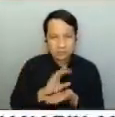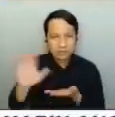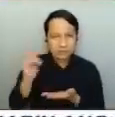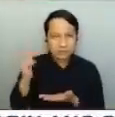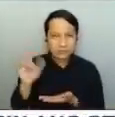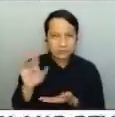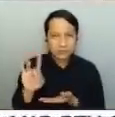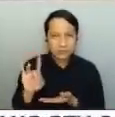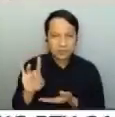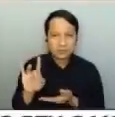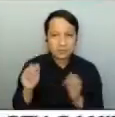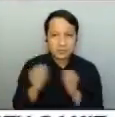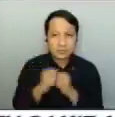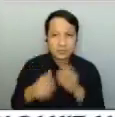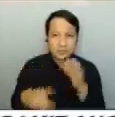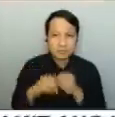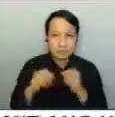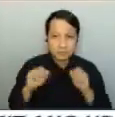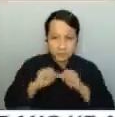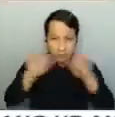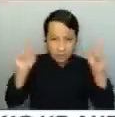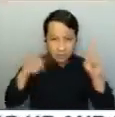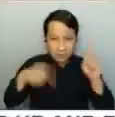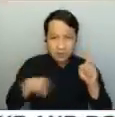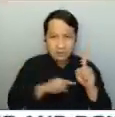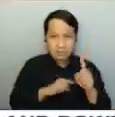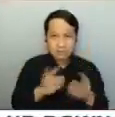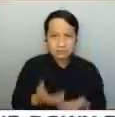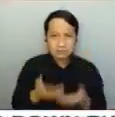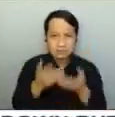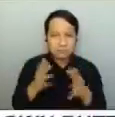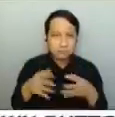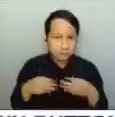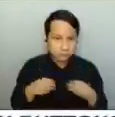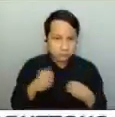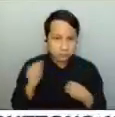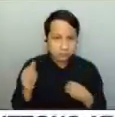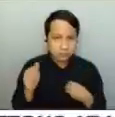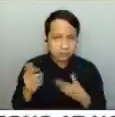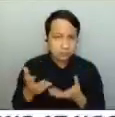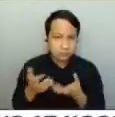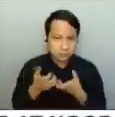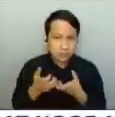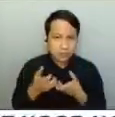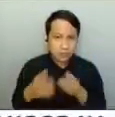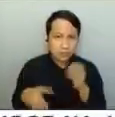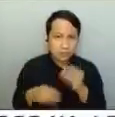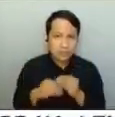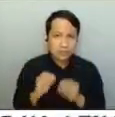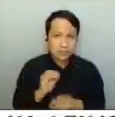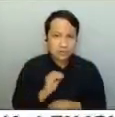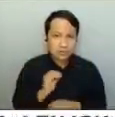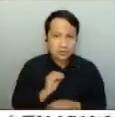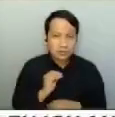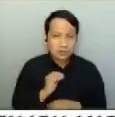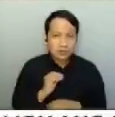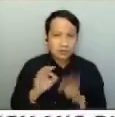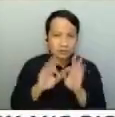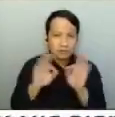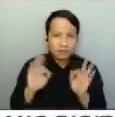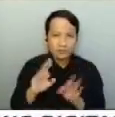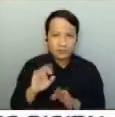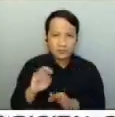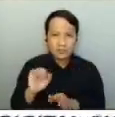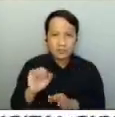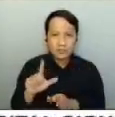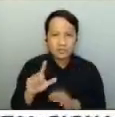custom-made 3D arts design pieces gaya ng personalized bust. Sa Instagram ni Ina, makikita ang sample na finished